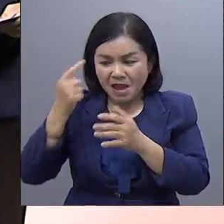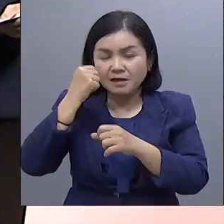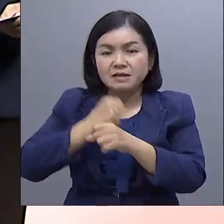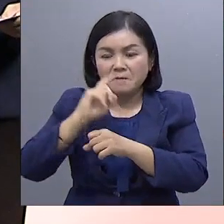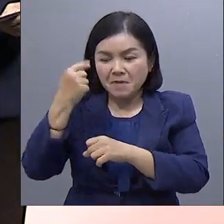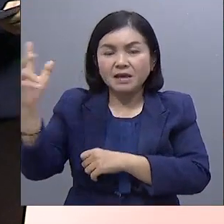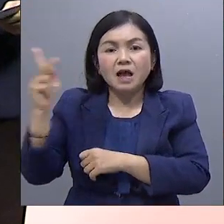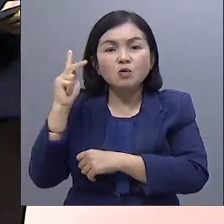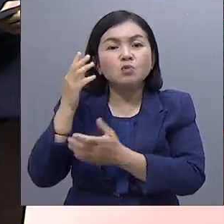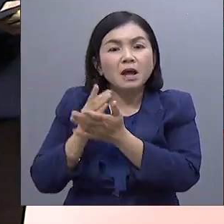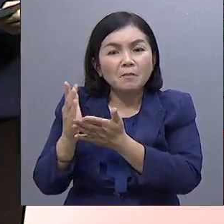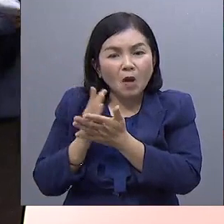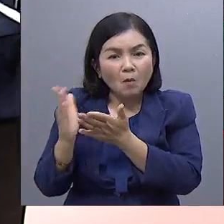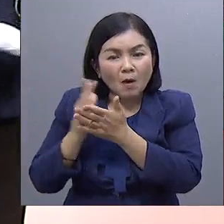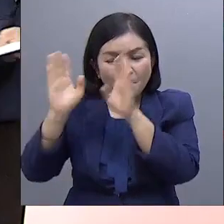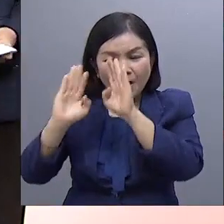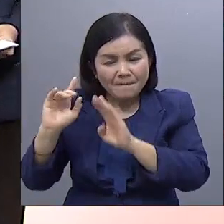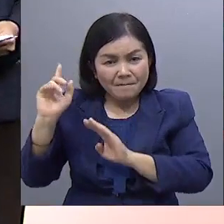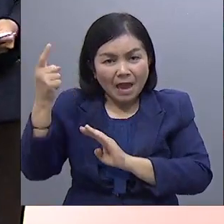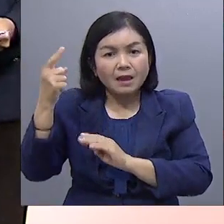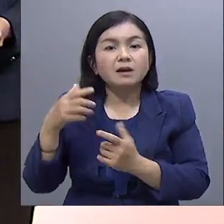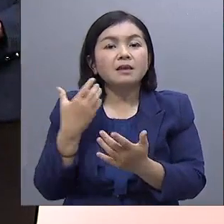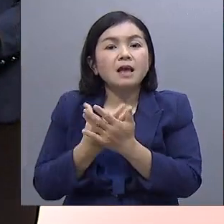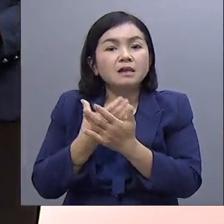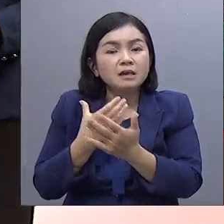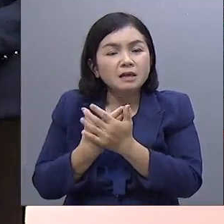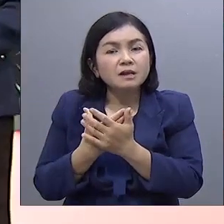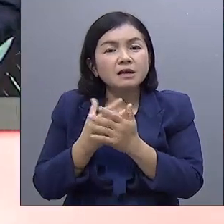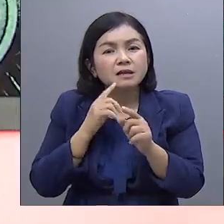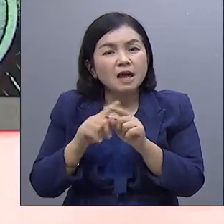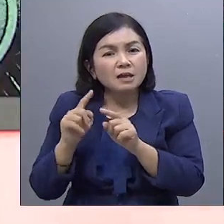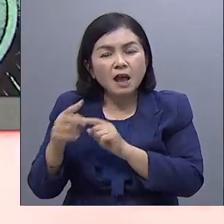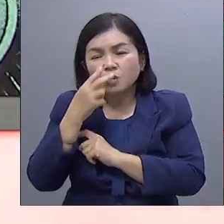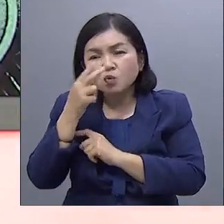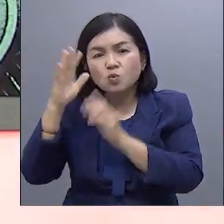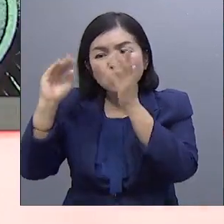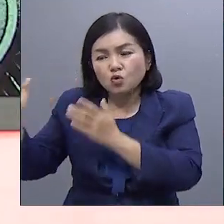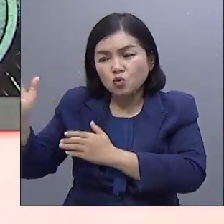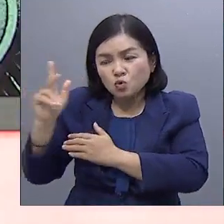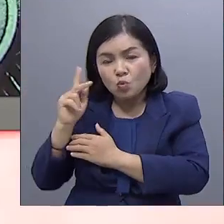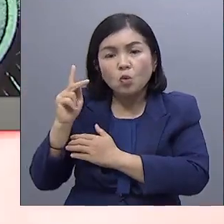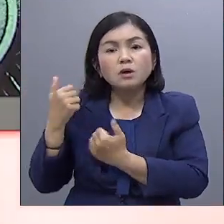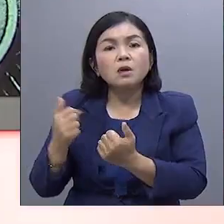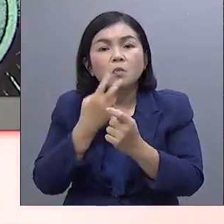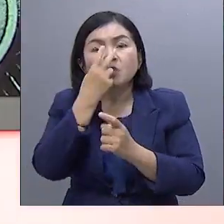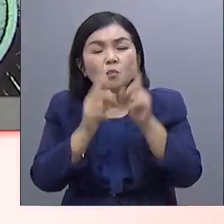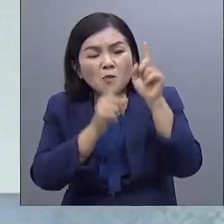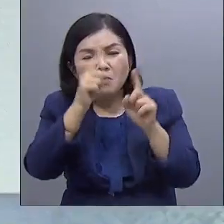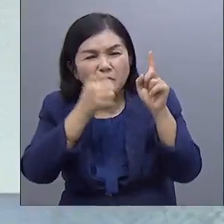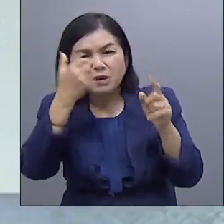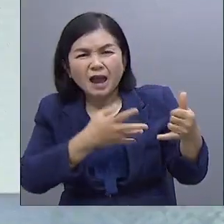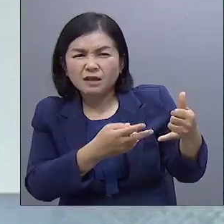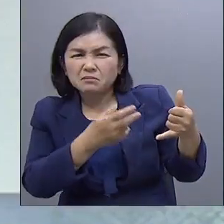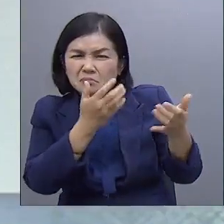ติการชำระหนี้นะคะน่าจะทำให้ระบบการเงินมีประสิทธิภาพที่ลดลงค่ะเนื่องจากว่าผู้ให้กู้เนี่ยจะไม่สามารถที่จะประเมินผู้กู้ได้อย่างแม่นย